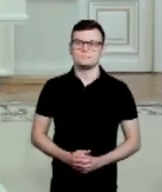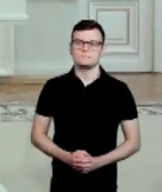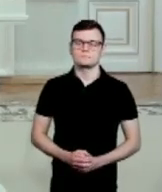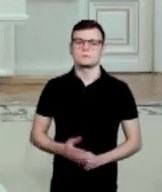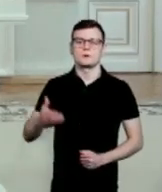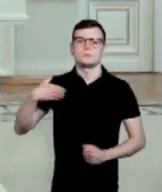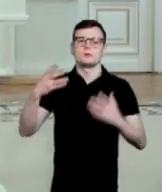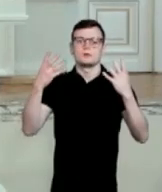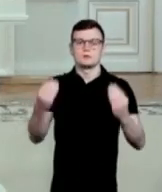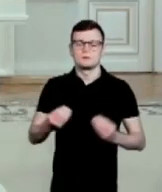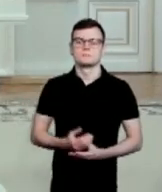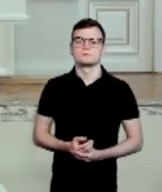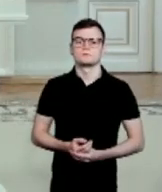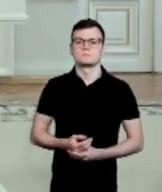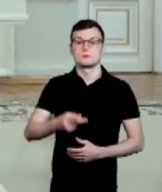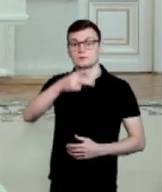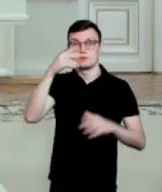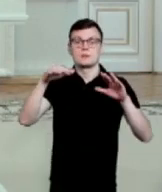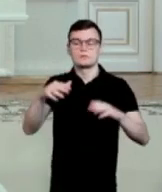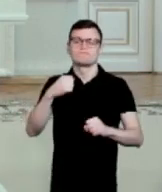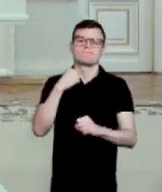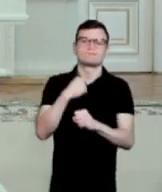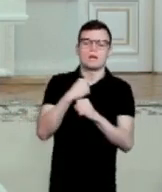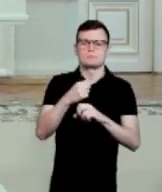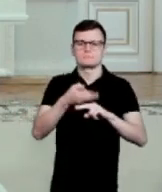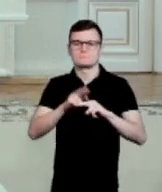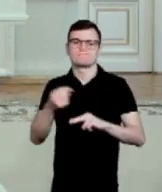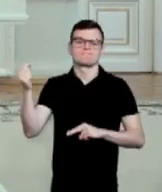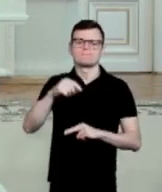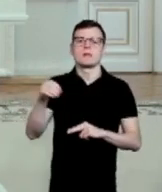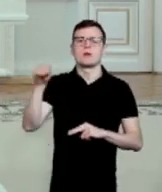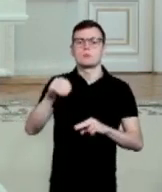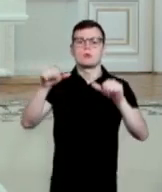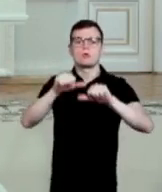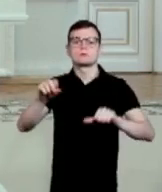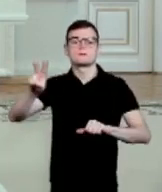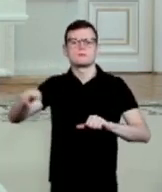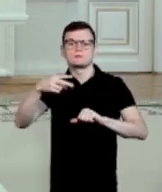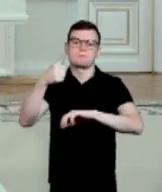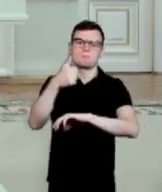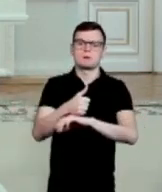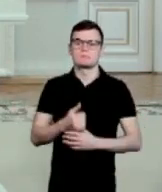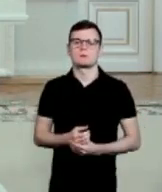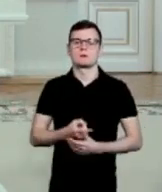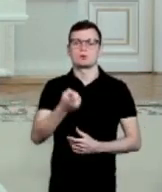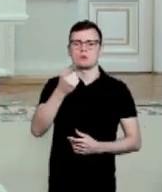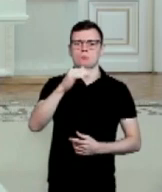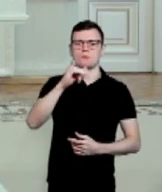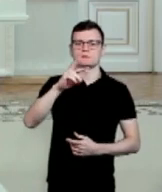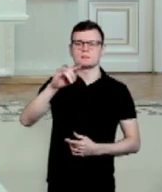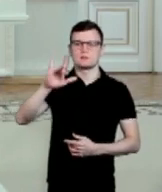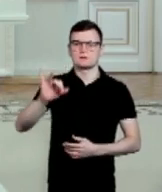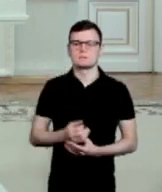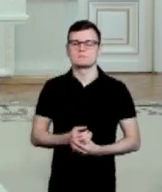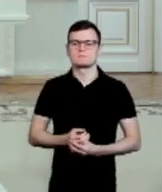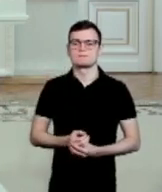Labą dieną. Lietuvoje su darbo vizitu lankosi Europos komisijos vicepirmininkas Valdis Dombrovskis. Ką tik